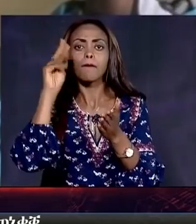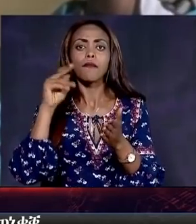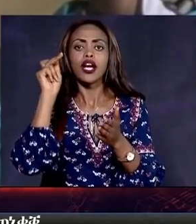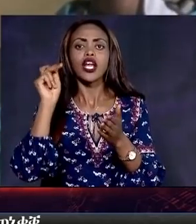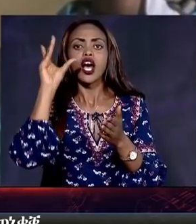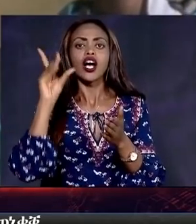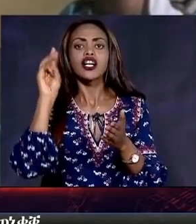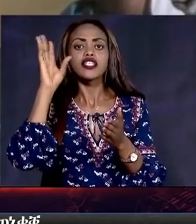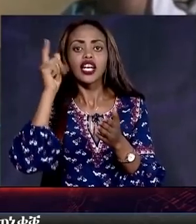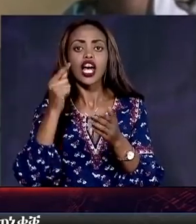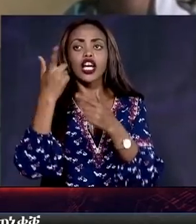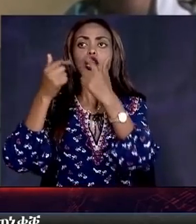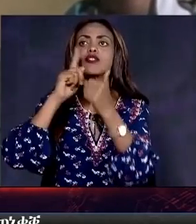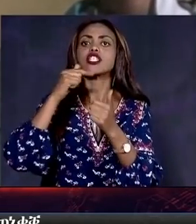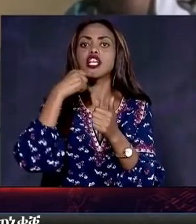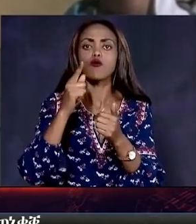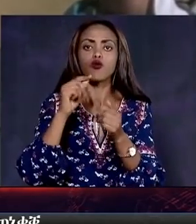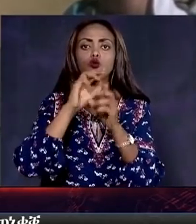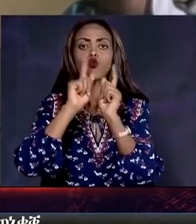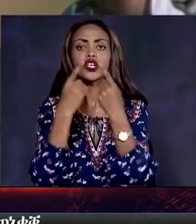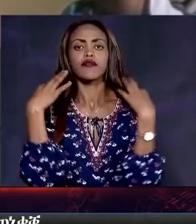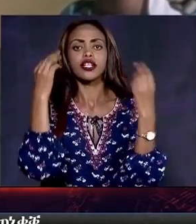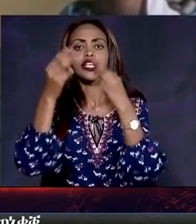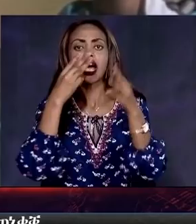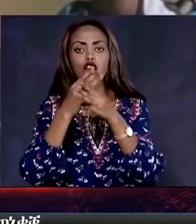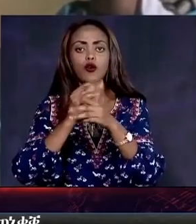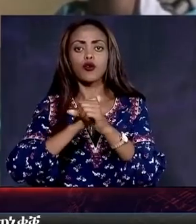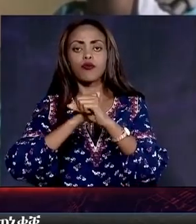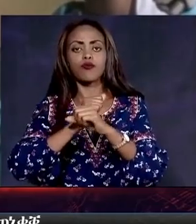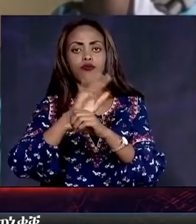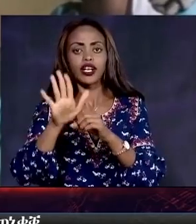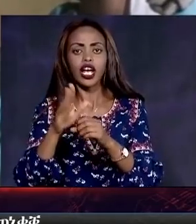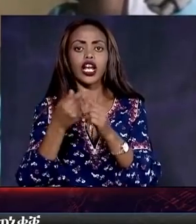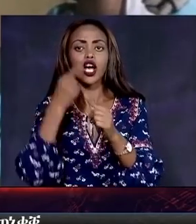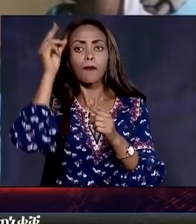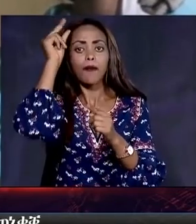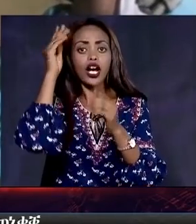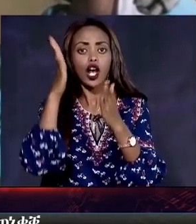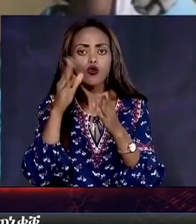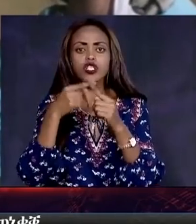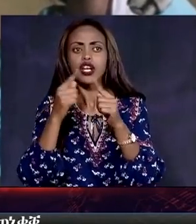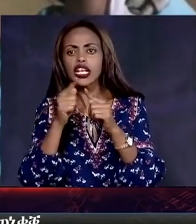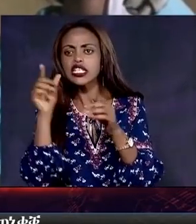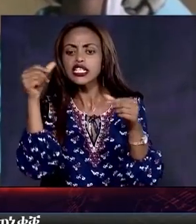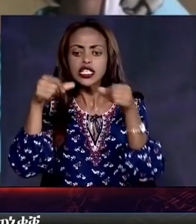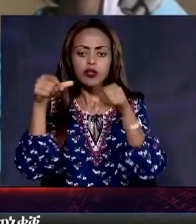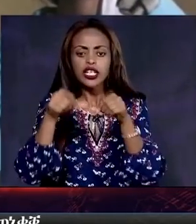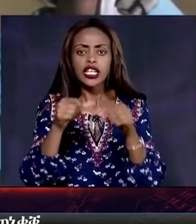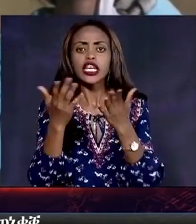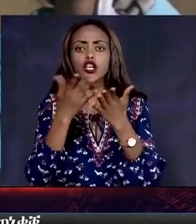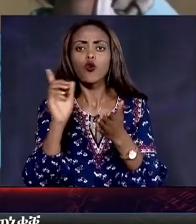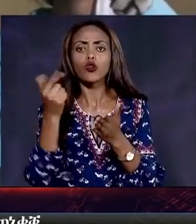ክነምፅና ብምባል ስዒቡ እዮም ውድብ ጥዕና ዓለም ለበዳ ቫይረስ ኮሮና ንምክልኻል ካብ ባህላዊ ኣፋውስ እፅዋትን ዝተመስረተ ዘድንቕ እኳ